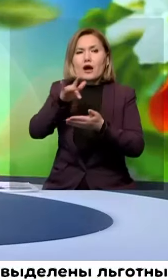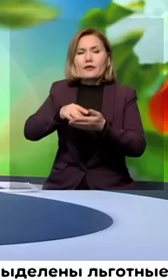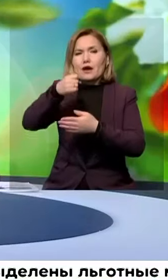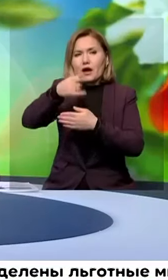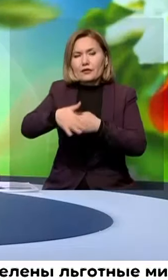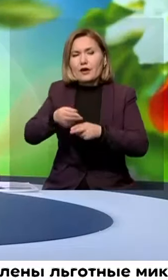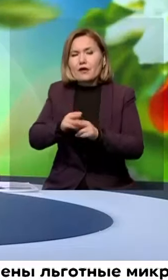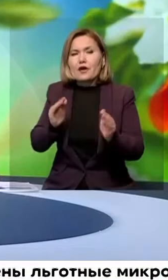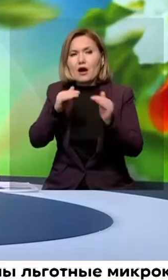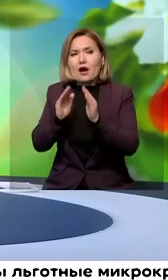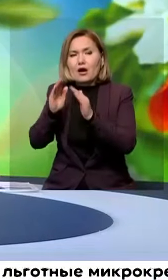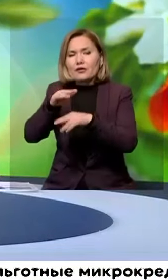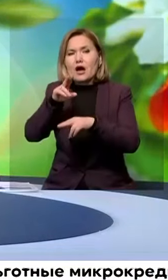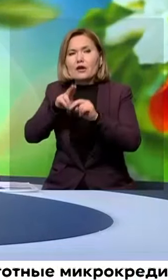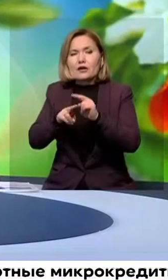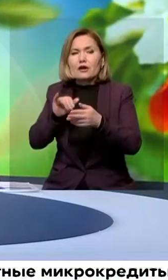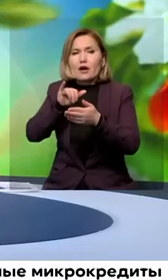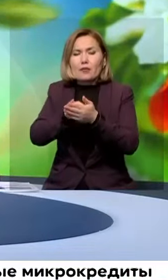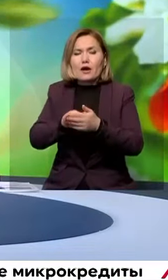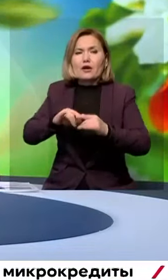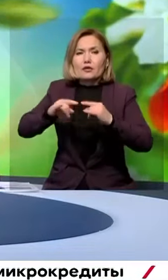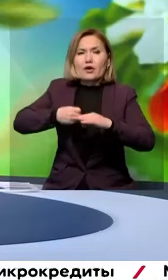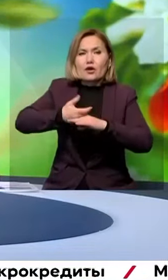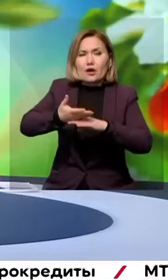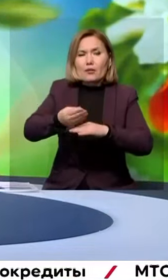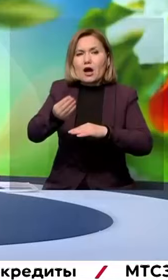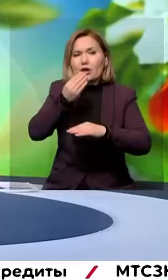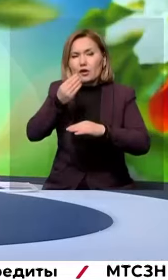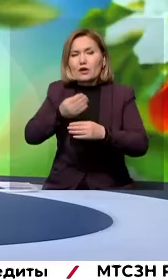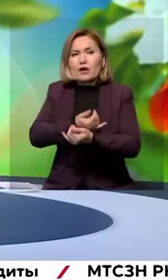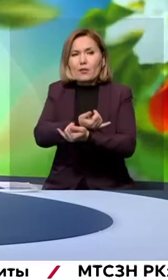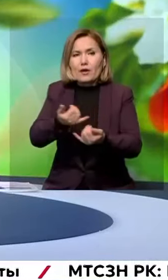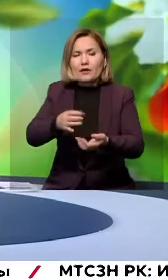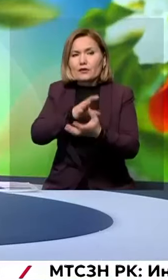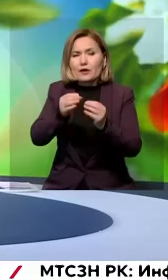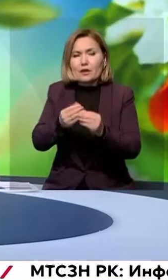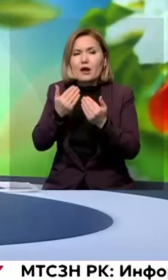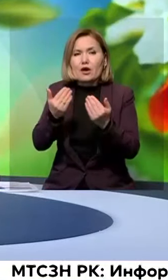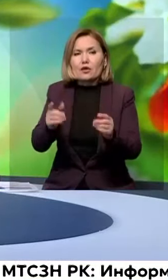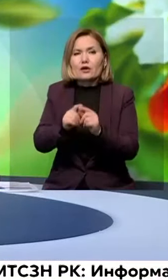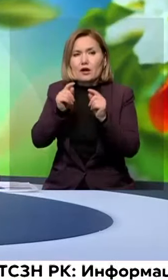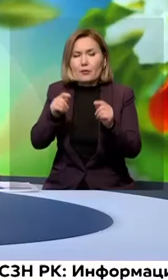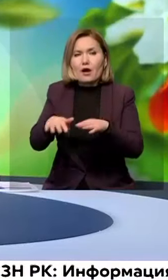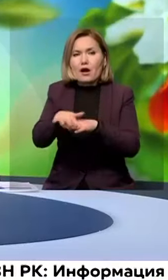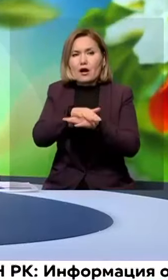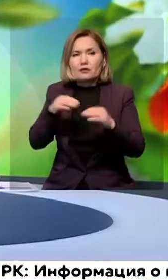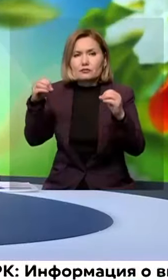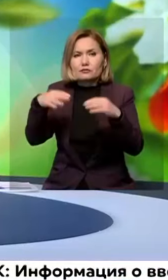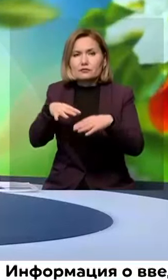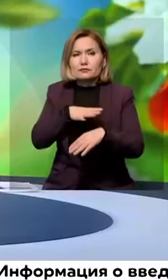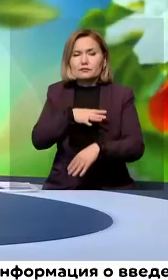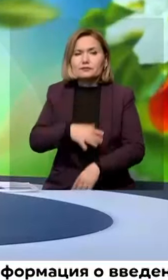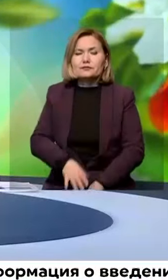тігіп, жиналған жұртқа ұлттық тағамдар ұсынды. Атамекен өнер сарайында тауар өндірушілердің көрме жәрмеңкесі ұйымдастырылды.